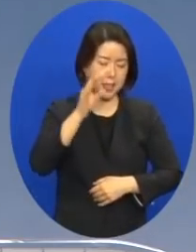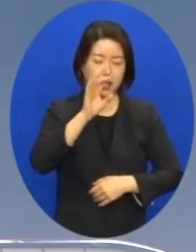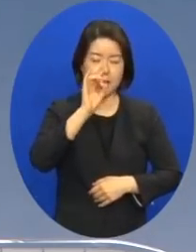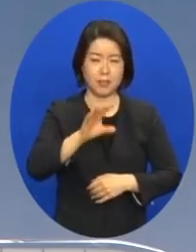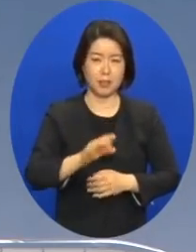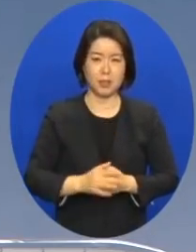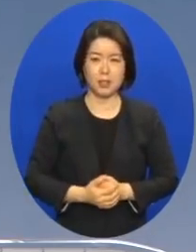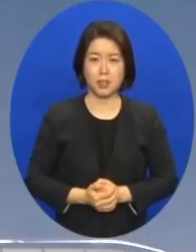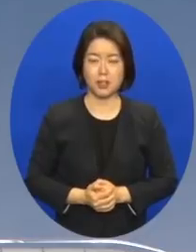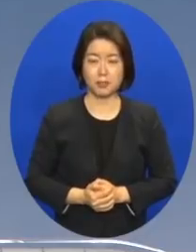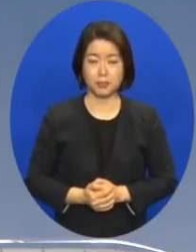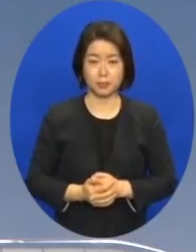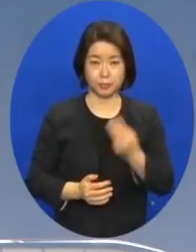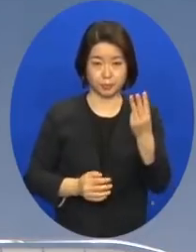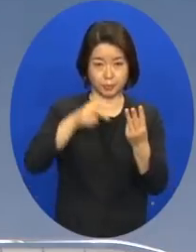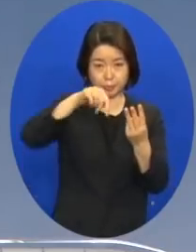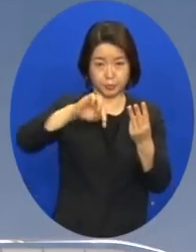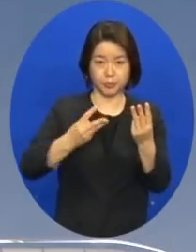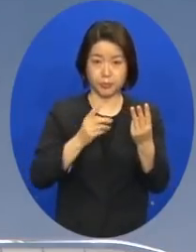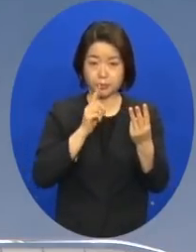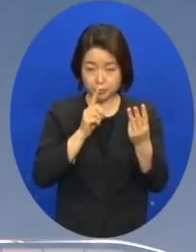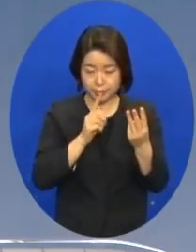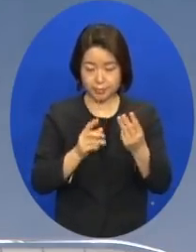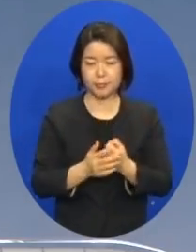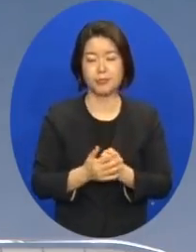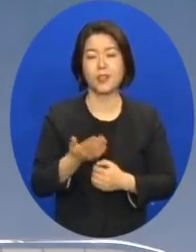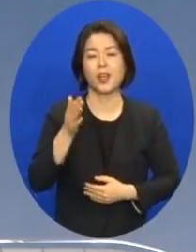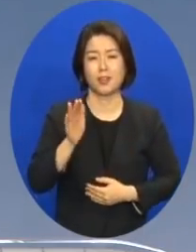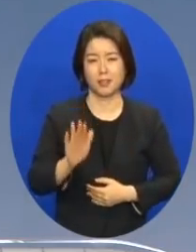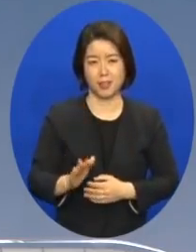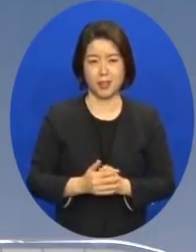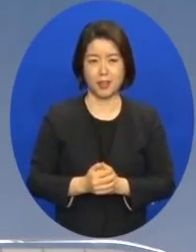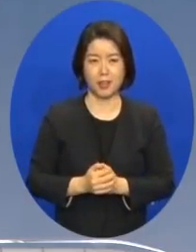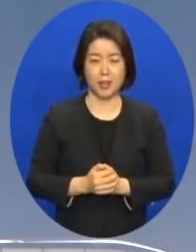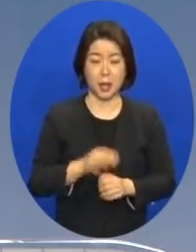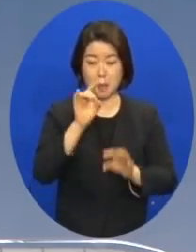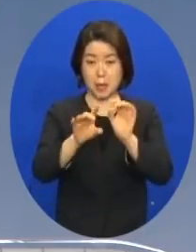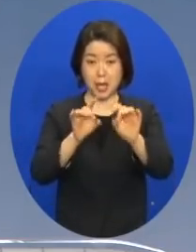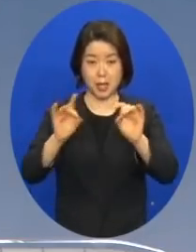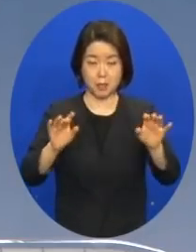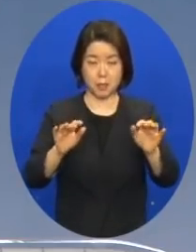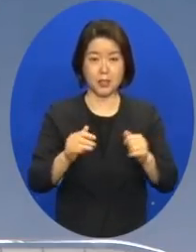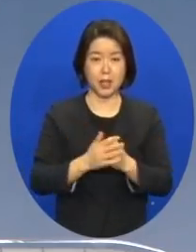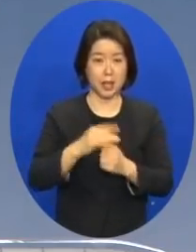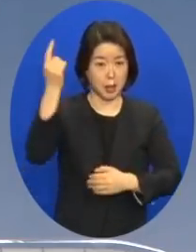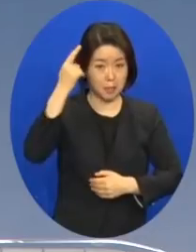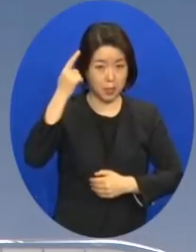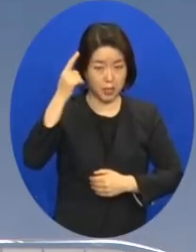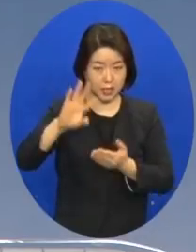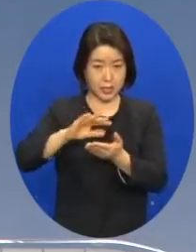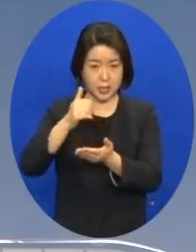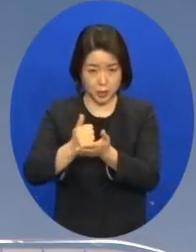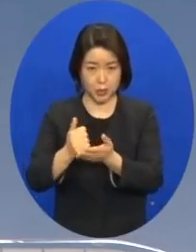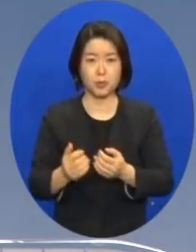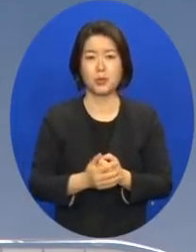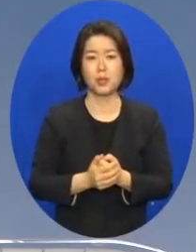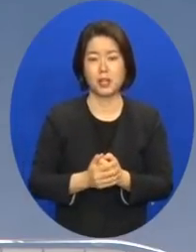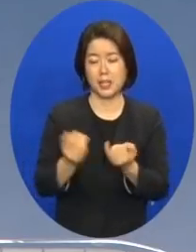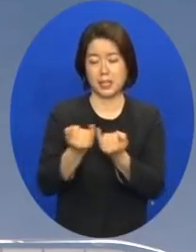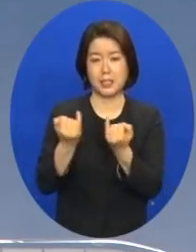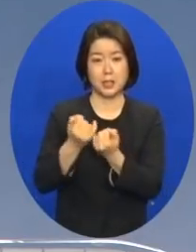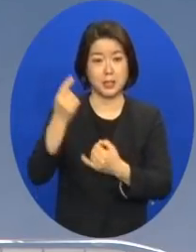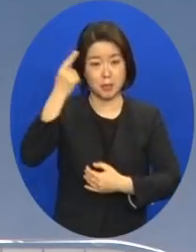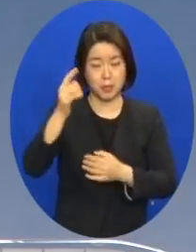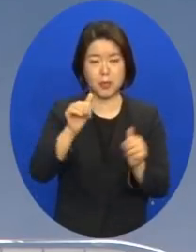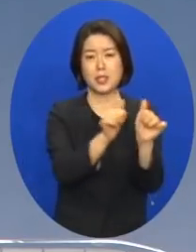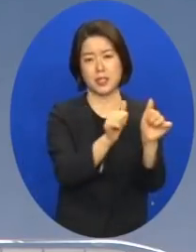됩니다. 3절 말씀에 그런데 각 사람의 머리는 그리스도요, 여자의 머리는